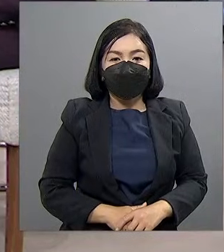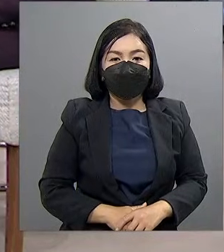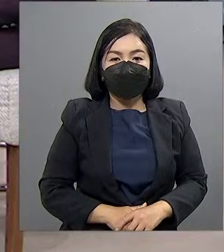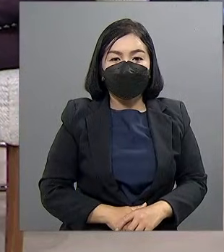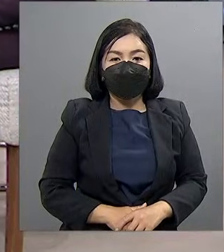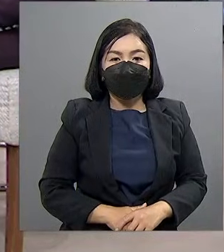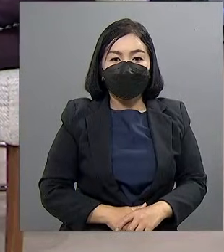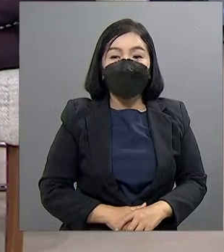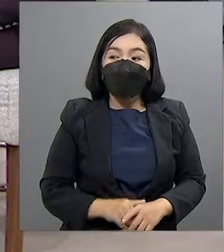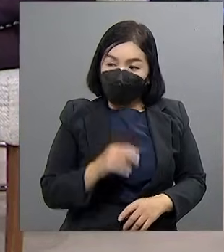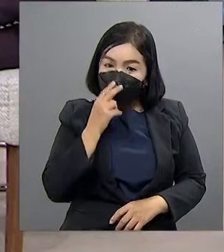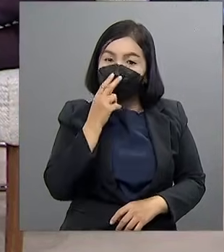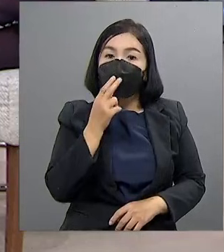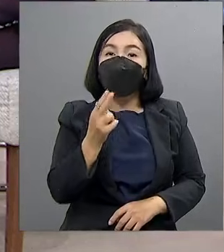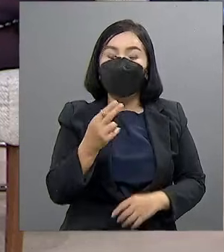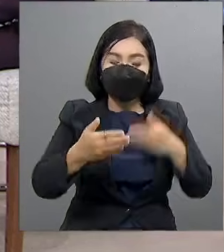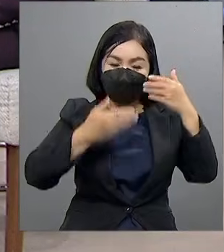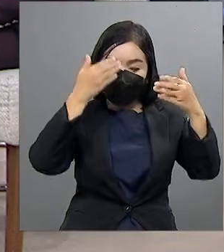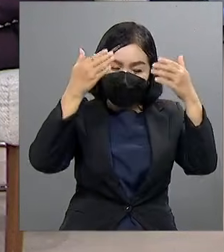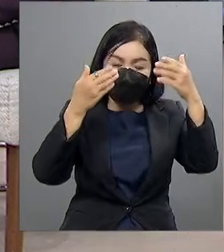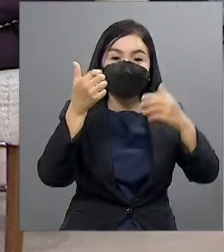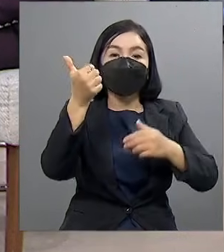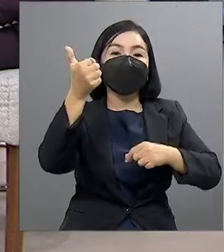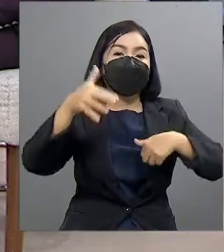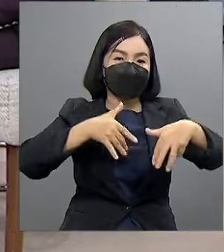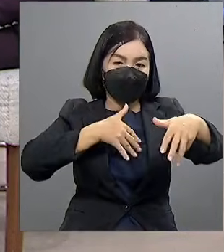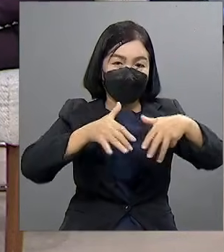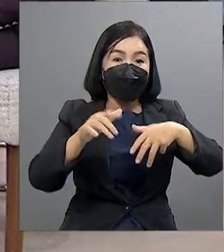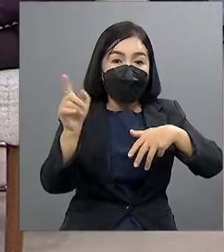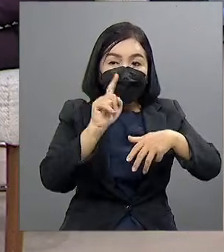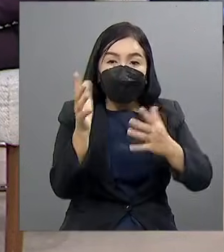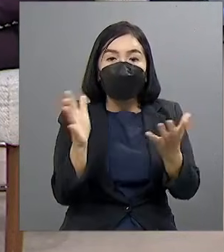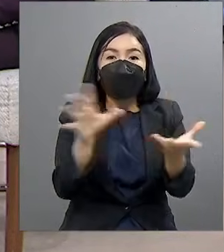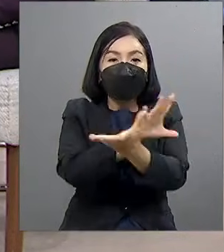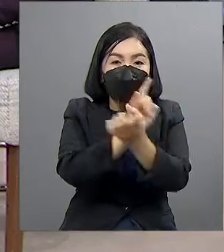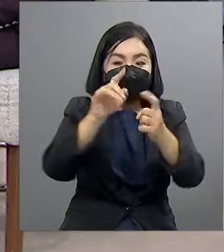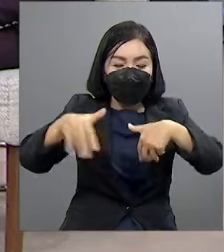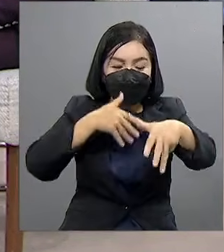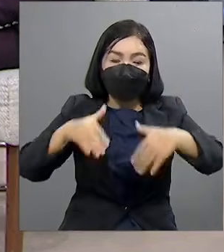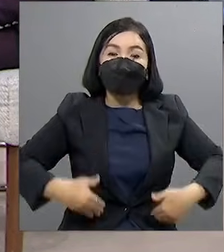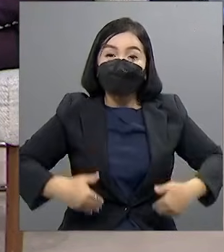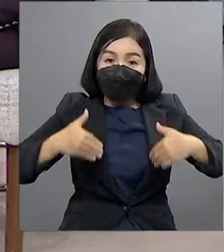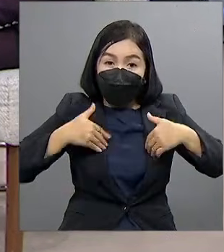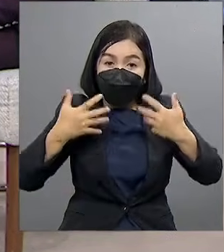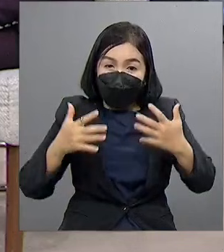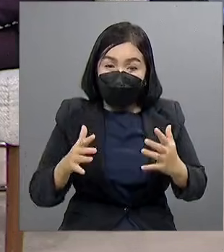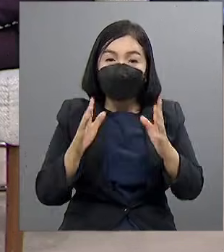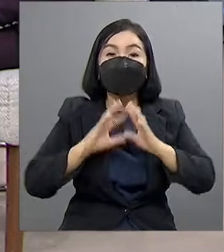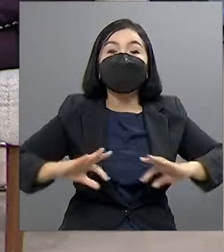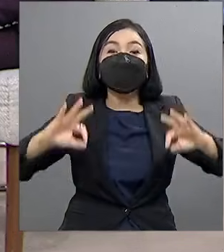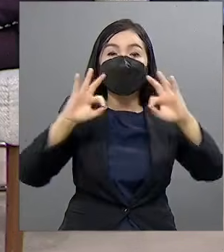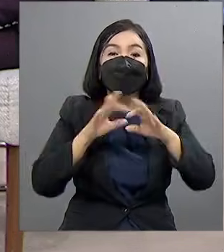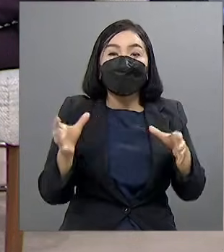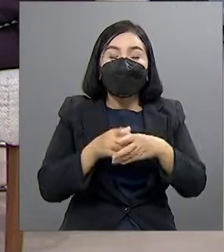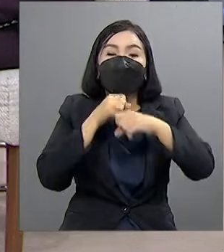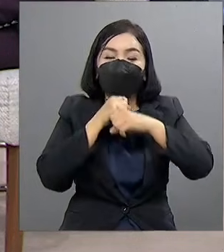เป็นอีกหนึ่งกิจกรรมนะคะคุณผู้ชมที่สืบสานในเรื่องของทั้งประเพณีวิถีชีวิตนะคะและยังสร้างขวัญกำลังใจให้กับผู้สูงวัยอีกด้วยค่